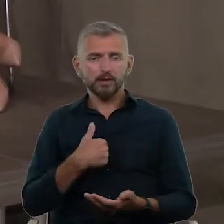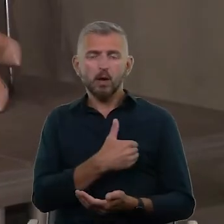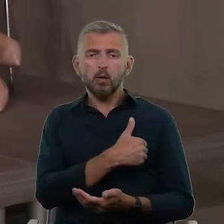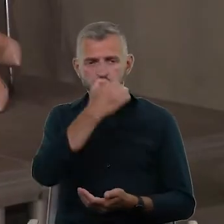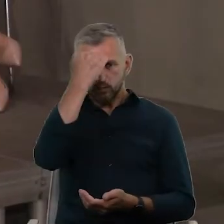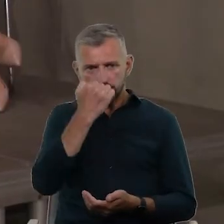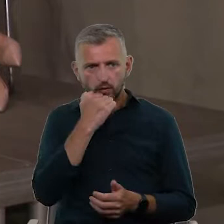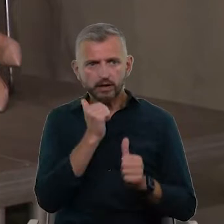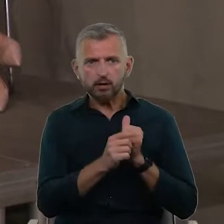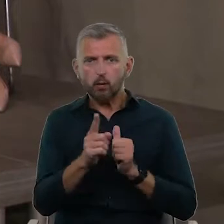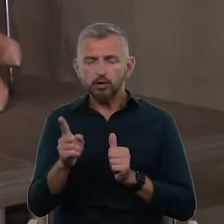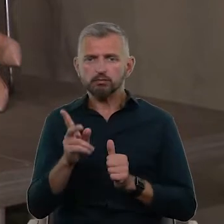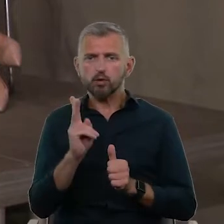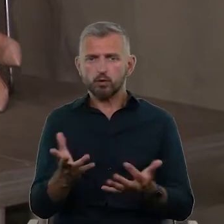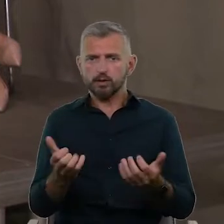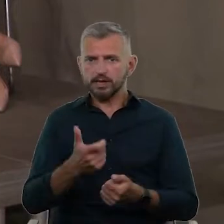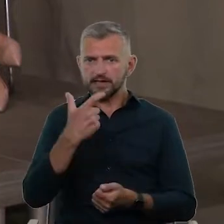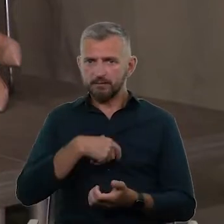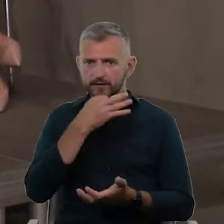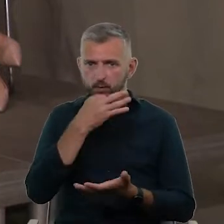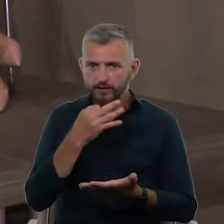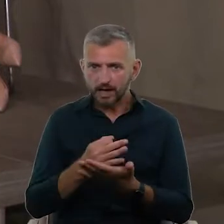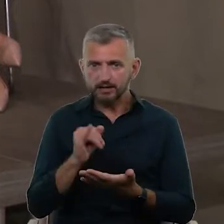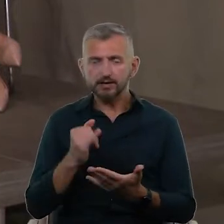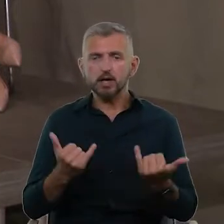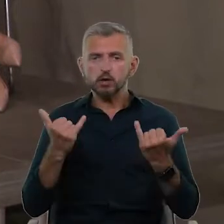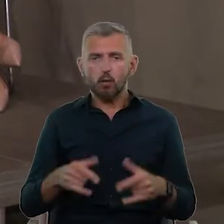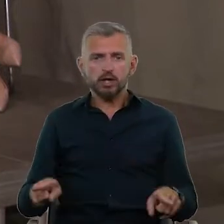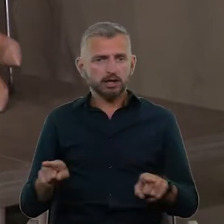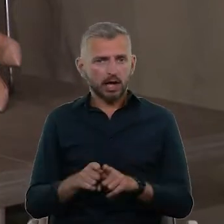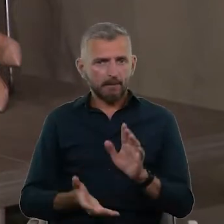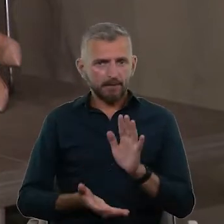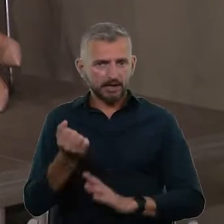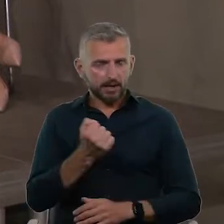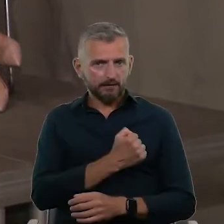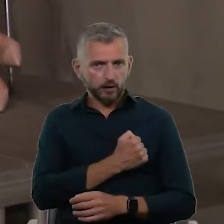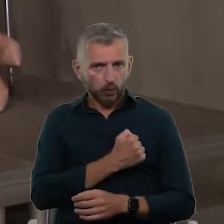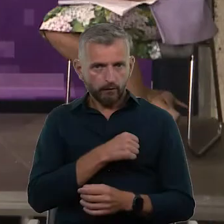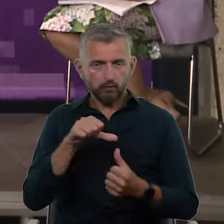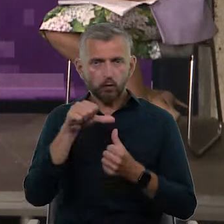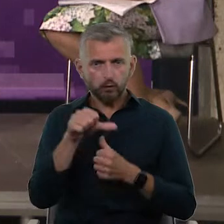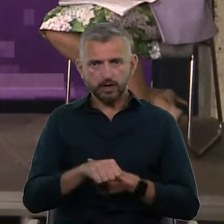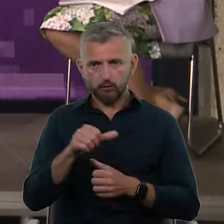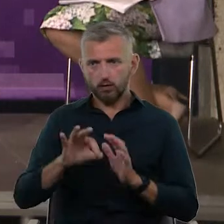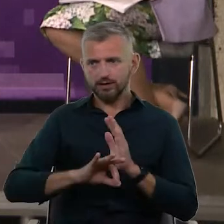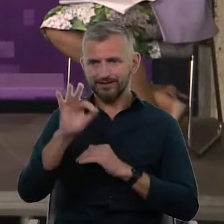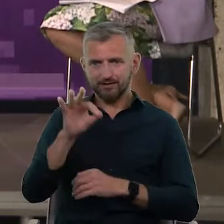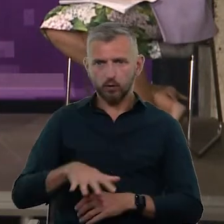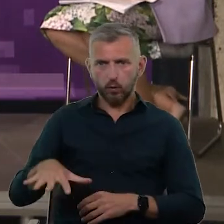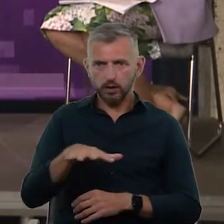подякувати кожному, який хто бере на себе відповідальність. І сьогодні така підтримка військовим, особливо на Сході,